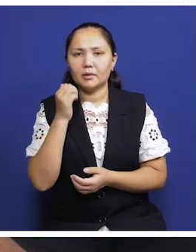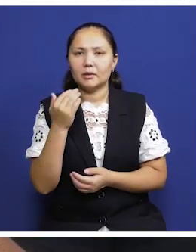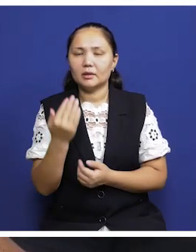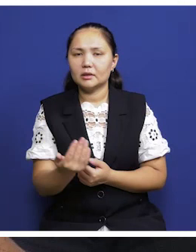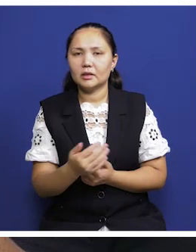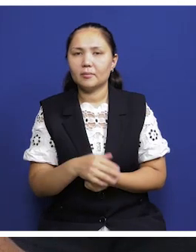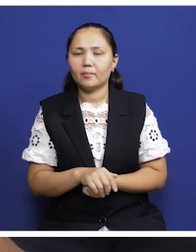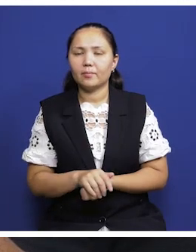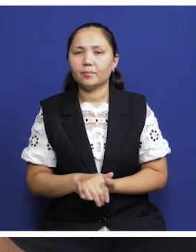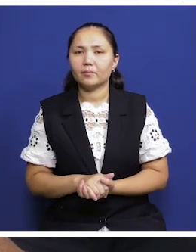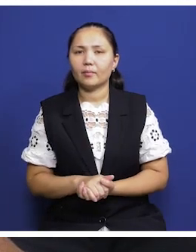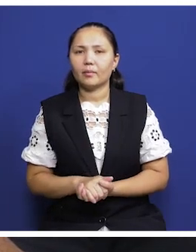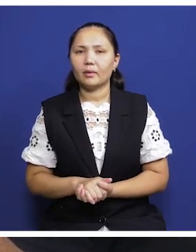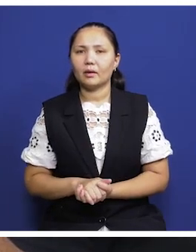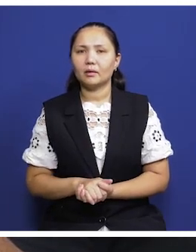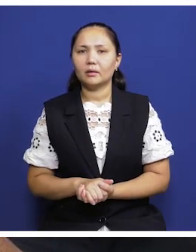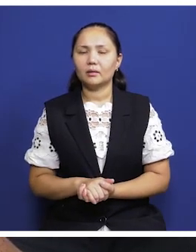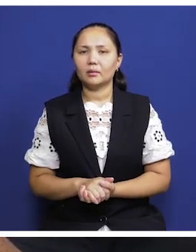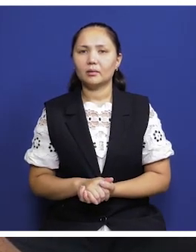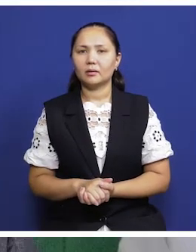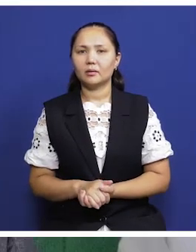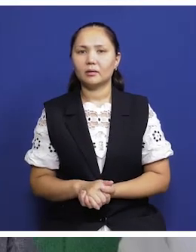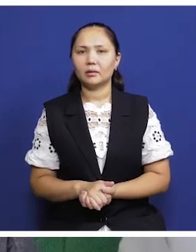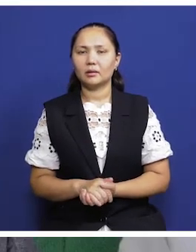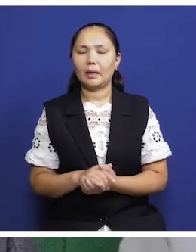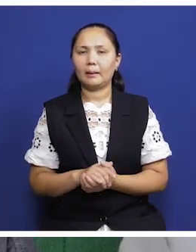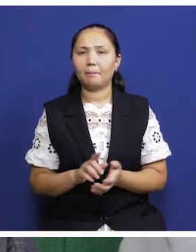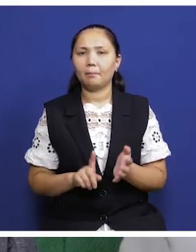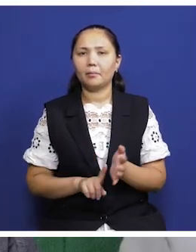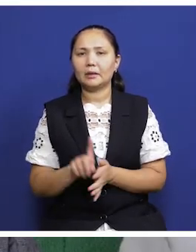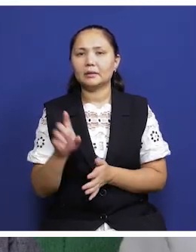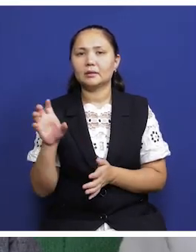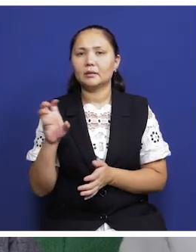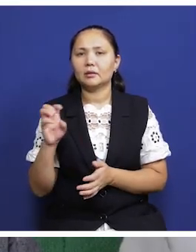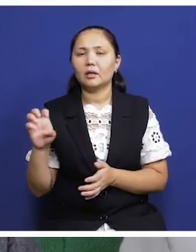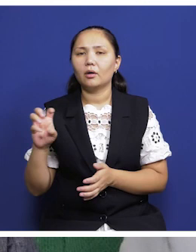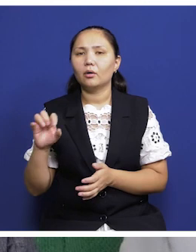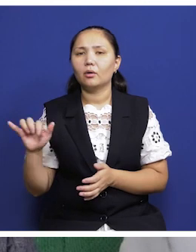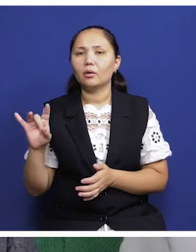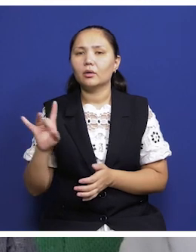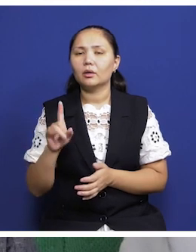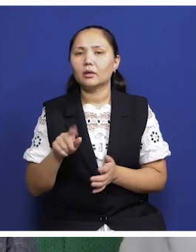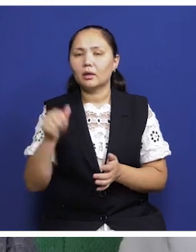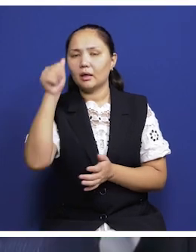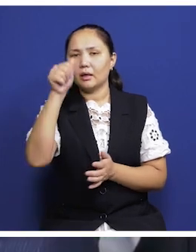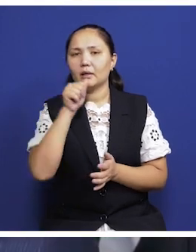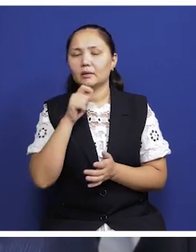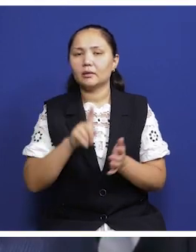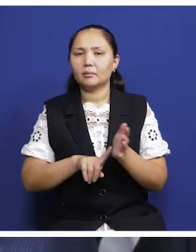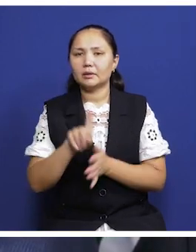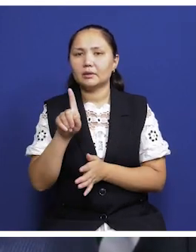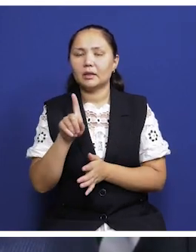істедіңіздер. Иә, басында біз мынау сәуір айынан бастадық қой. Кішкене түсініспеушілік